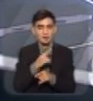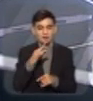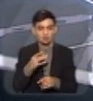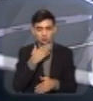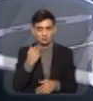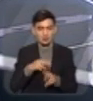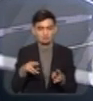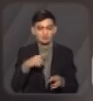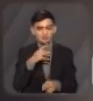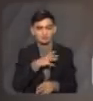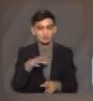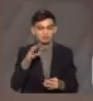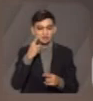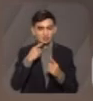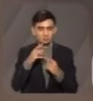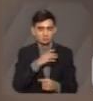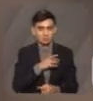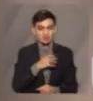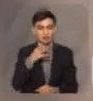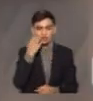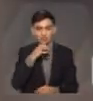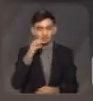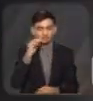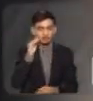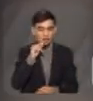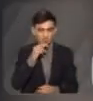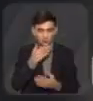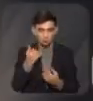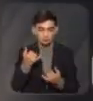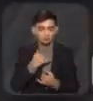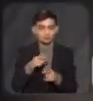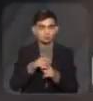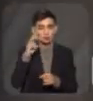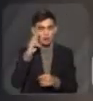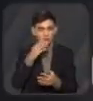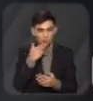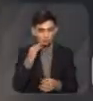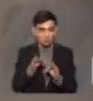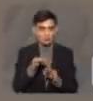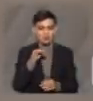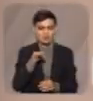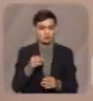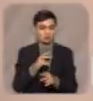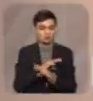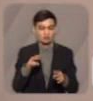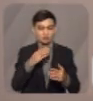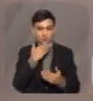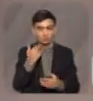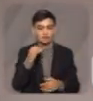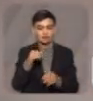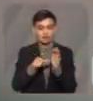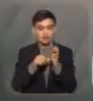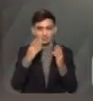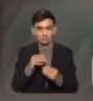жыларман. Ни горячего чаю, ничего, ни туалета нормального, ничего нету. Бұл 6 күннен